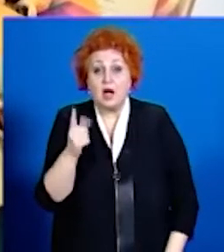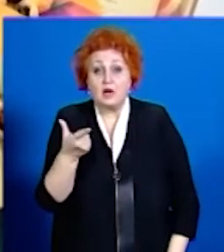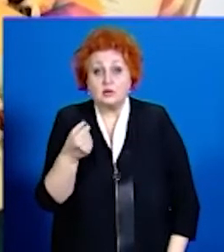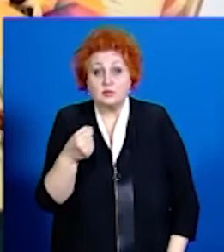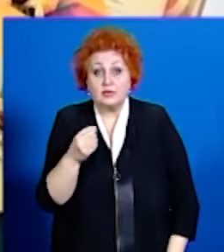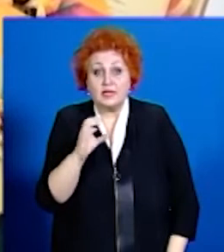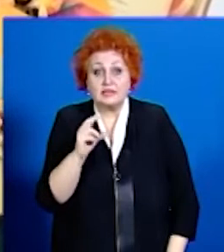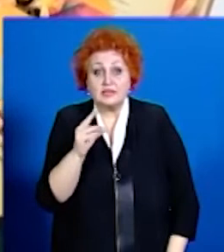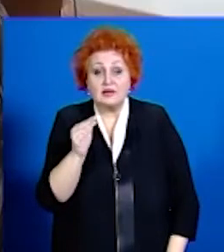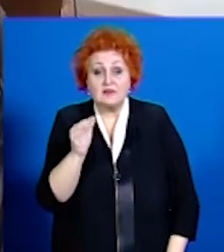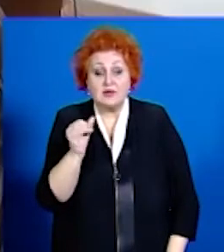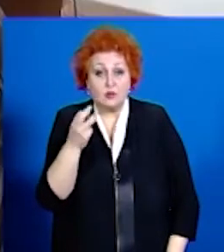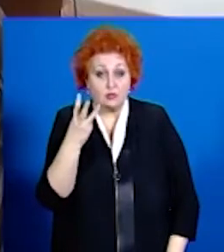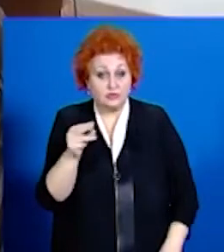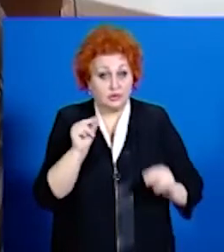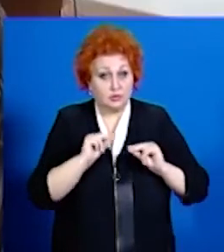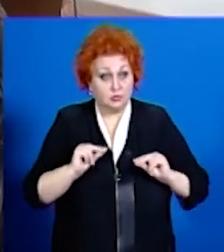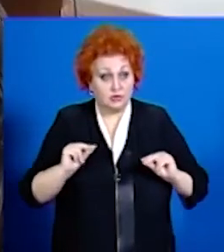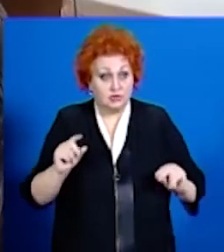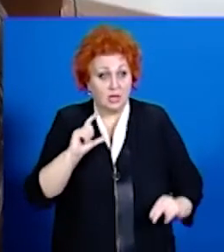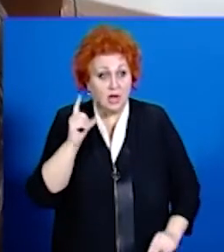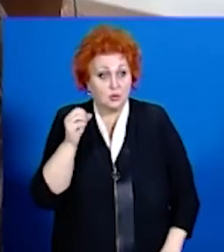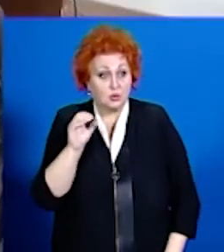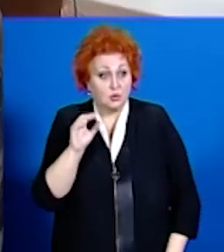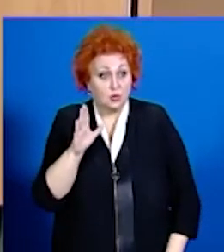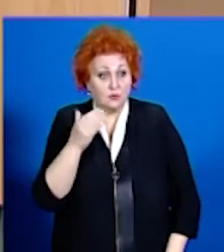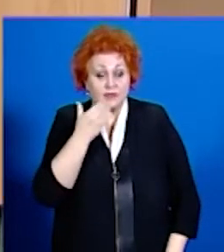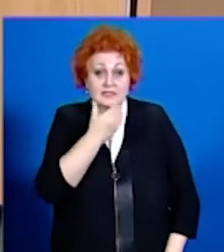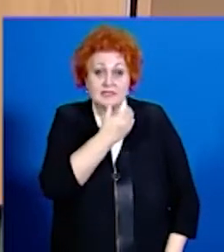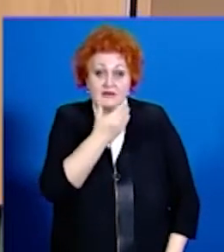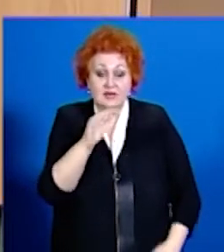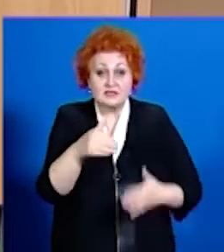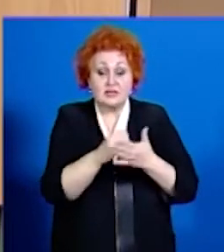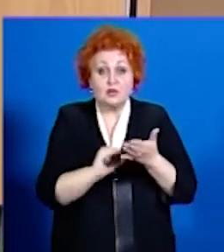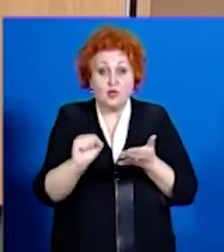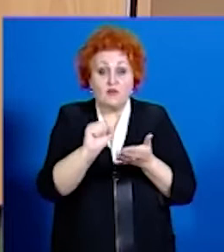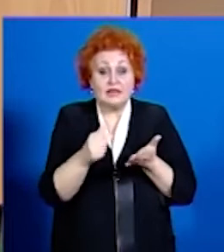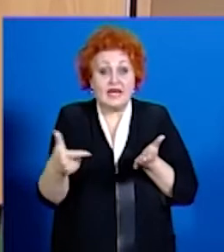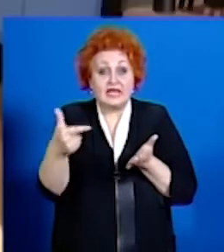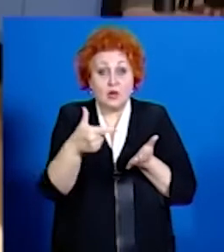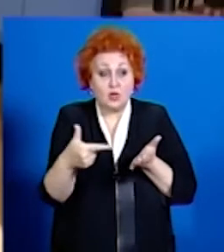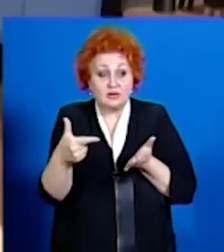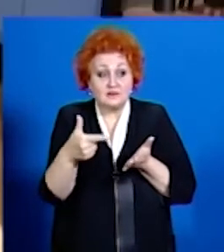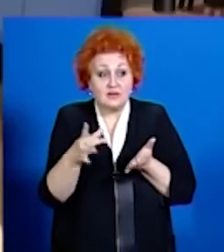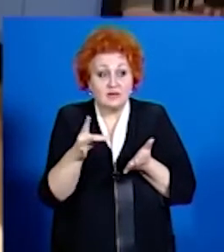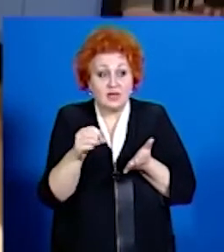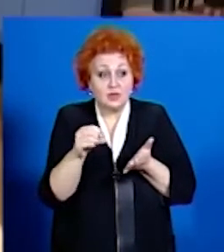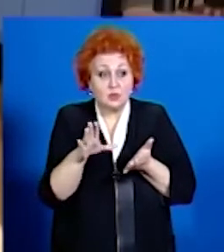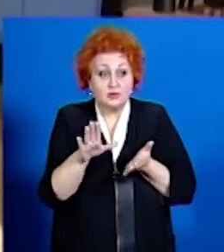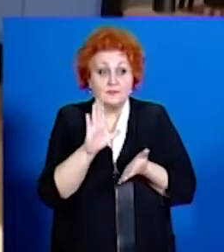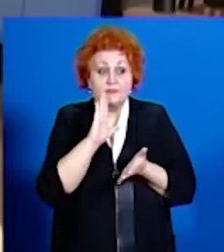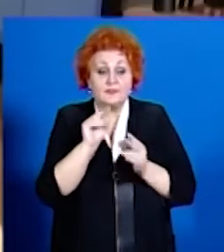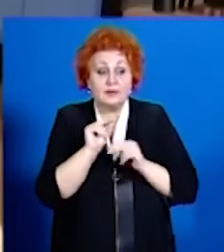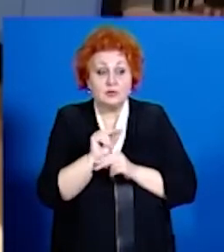По СКФО – трое педагогов из трех округов Ставрополья – Советского, Новоалександровского, Георгиевского. Наталья